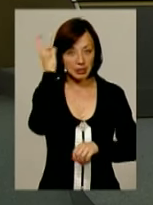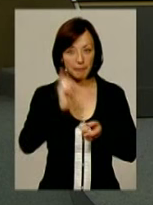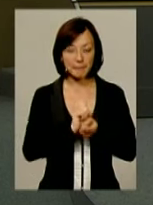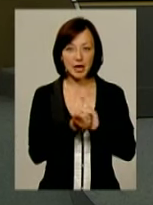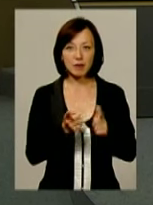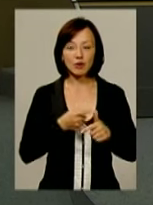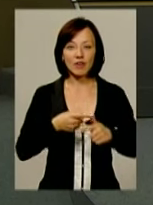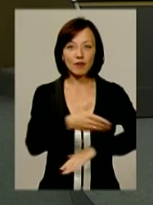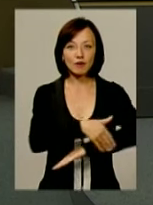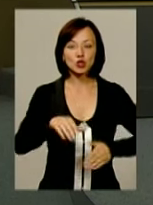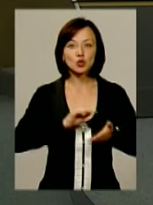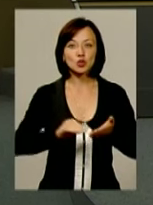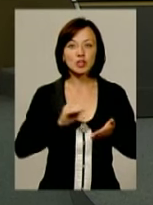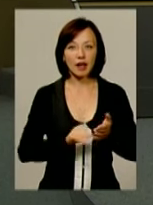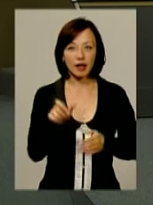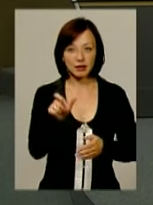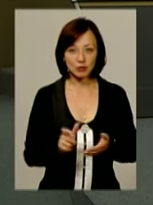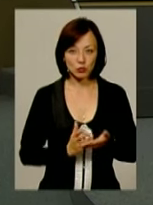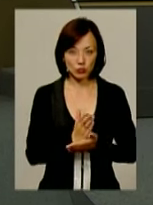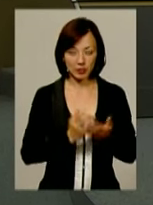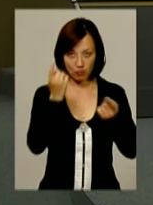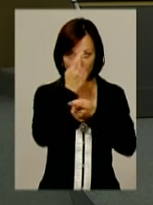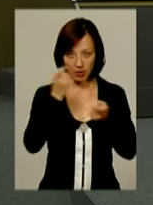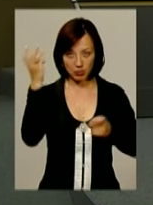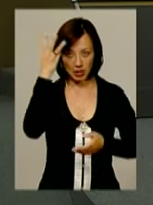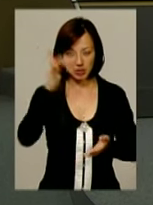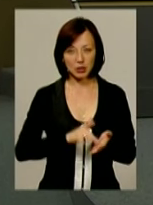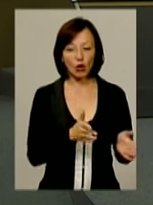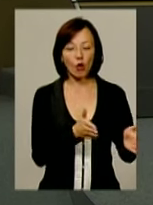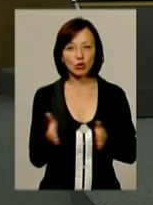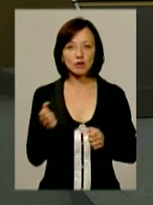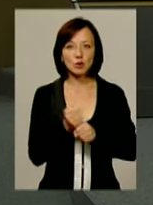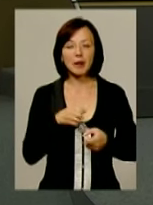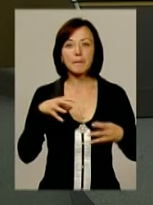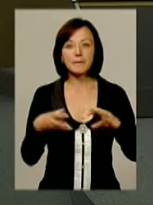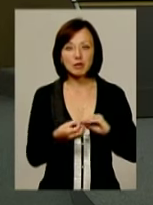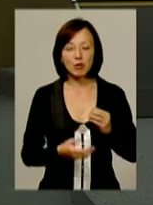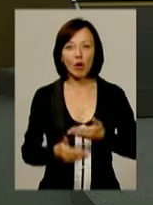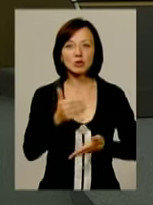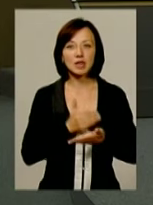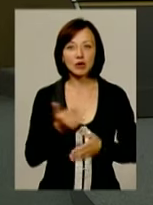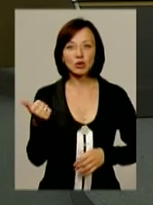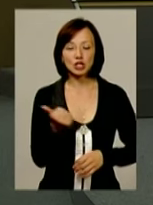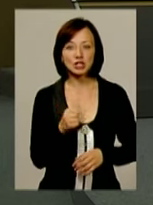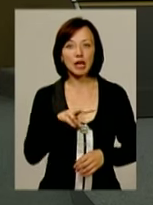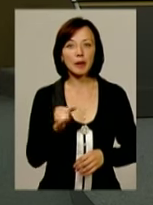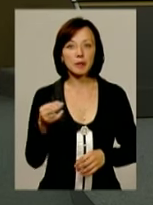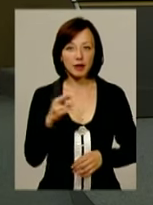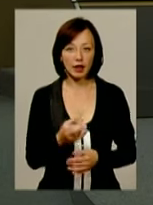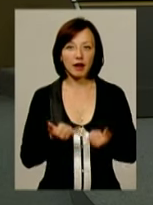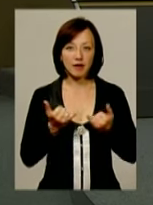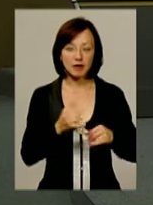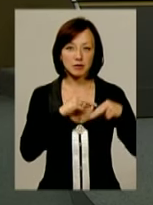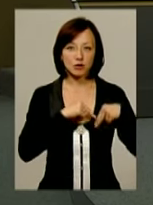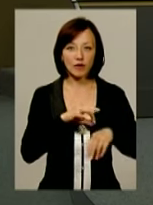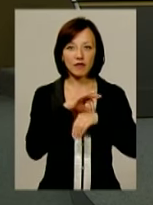вулиць. Журналісти Служби інформації телебачення «Поділля-Центр» готові підбити підсумки останнього тижня липня. В студії ведучі Світлана